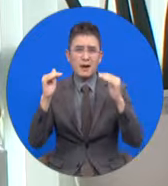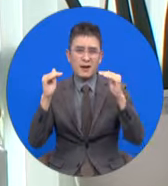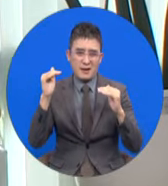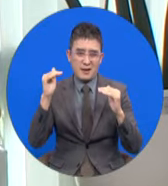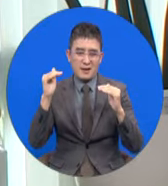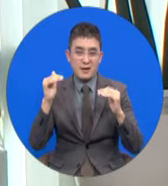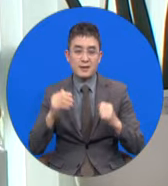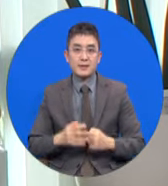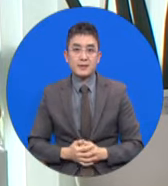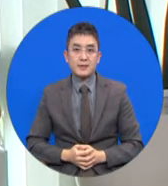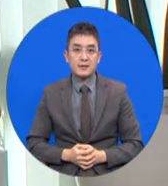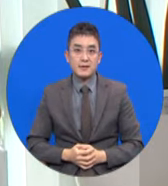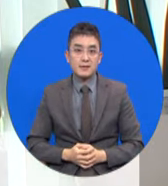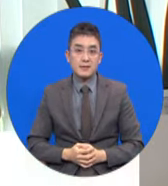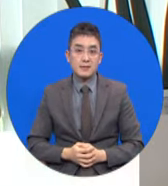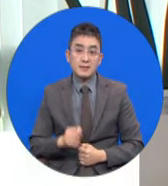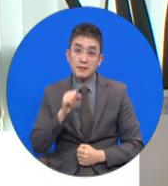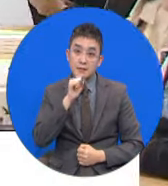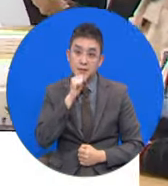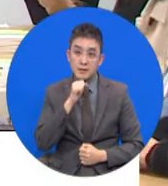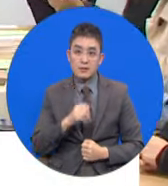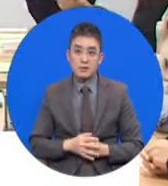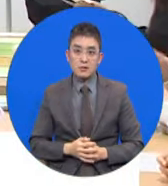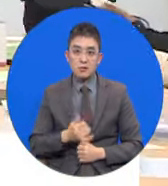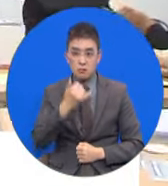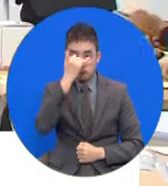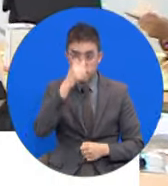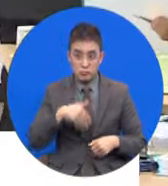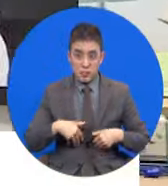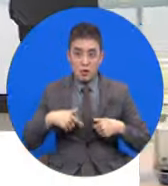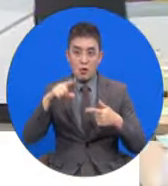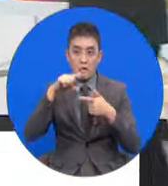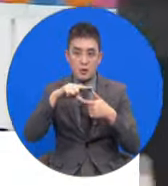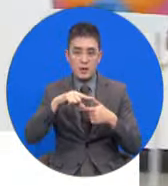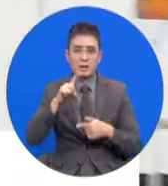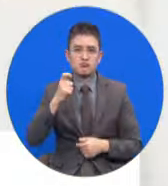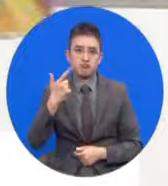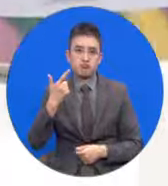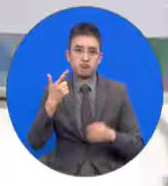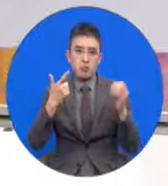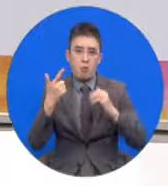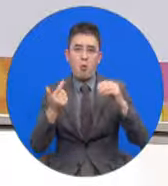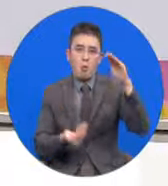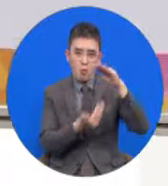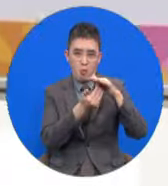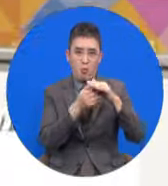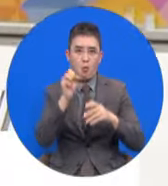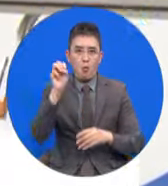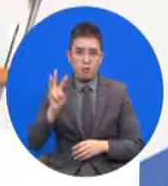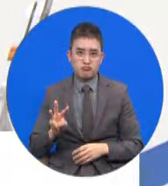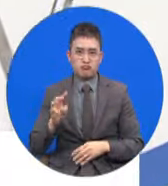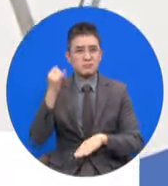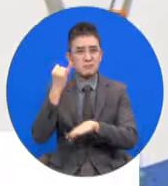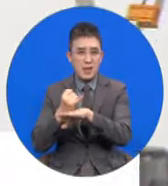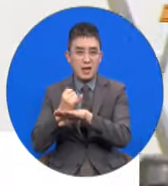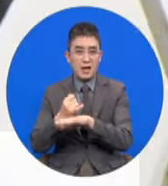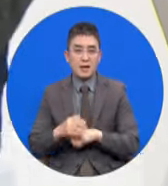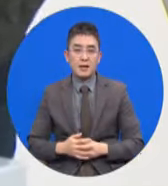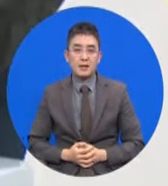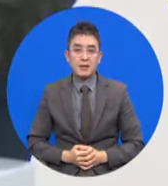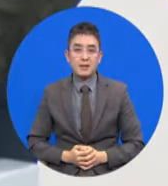낮은데요. 투표율은 현재까지 충남과 경남이 16.2%로 가장 높고 광주가 12.1%로 가장